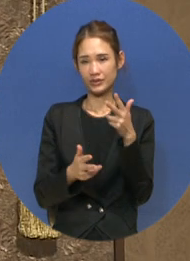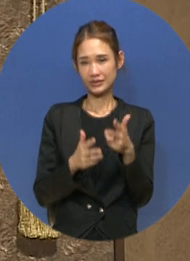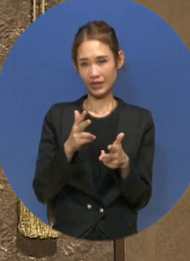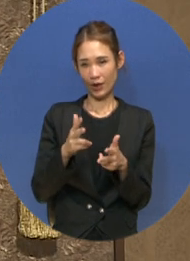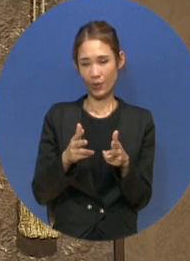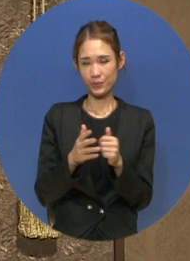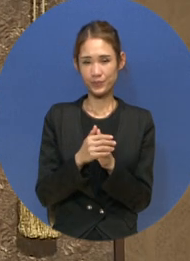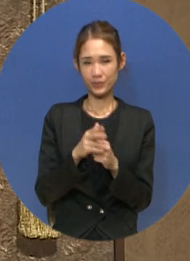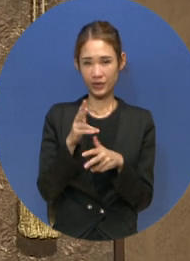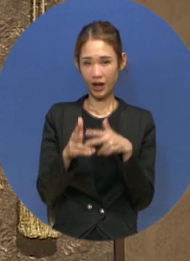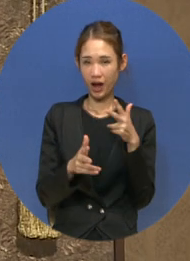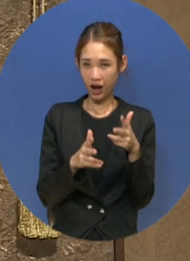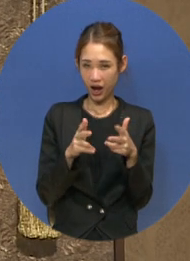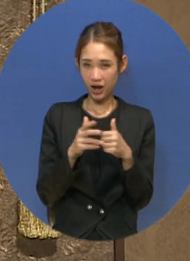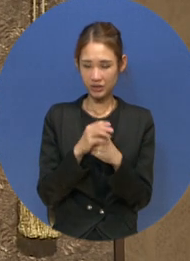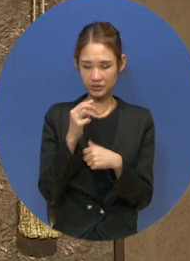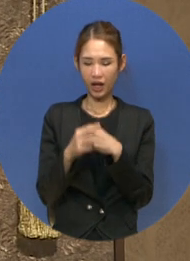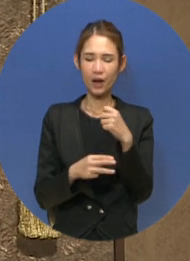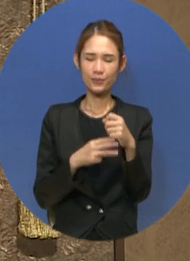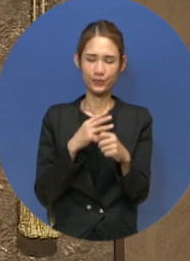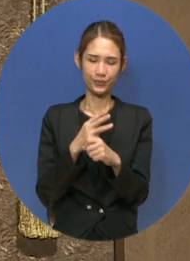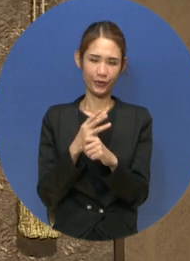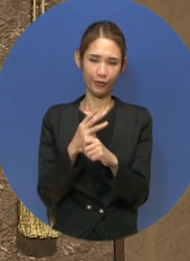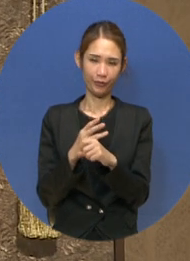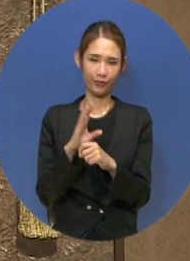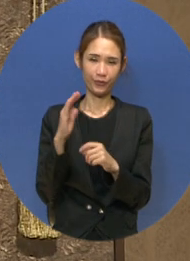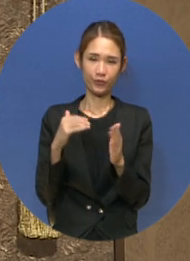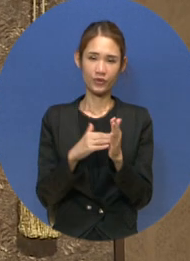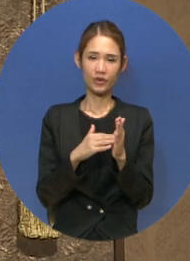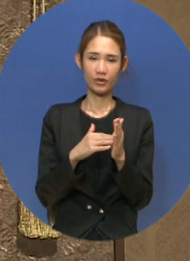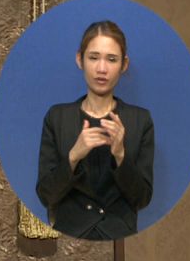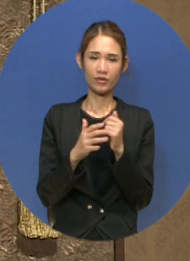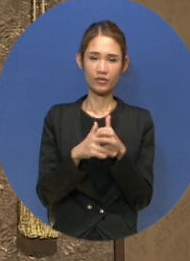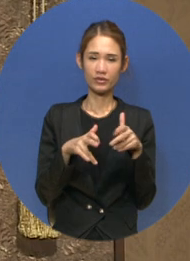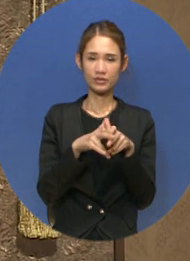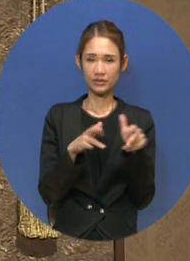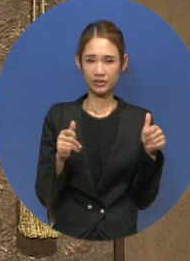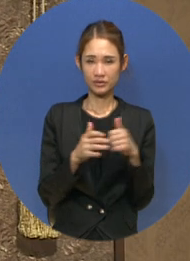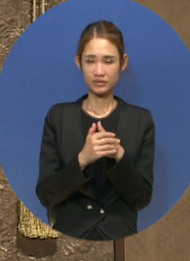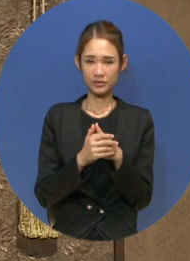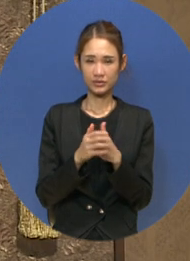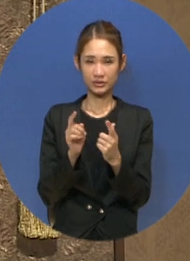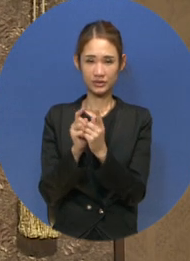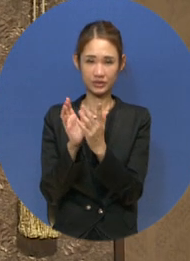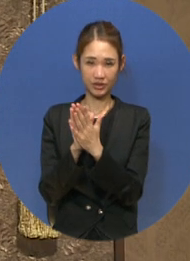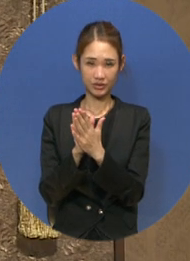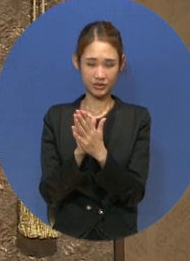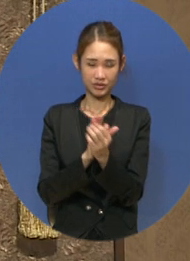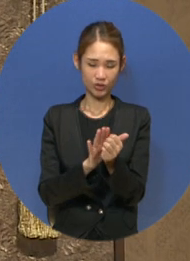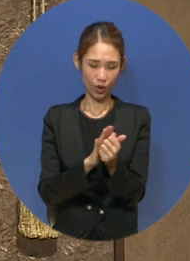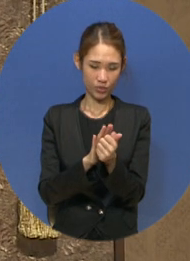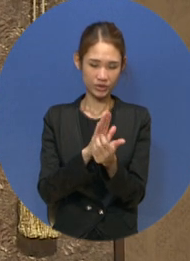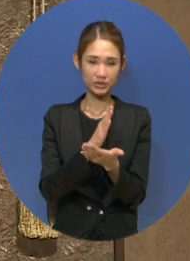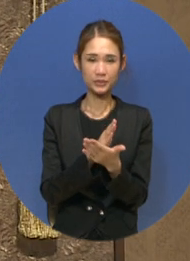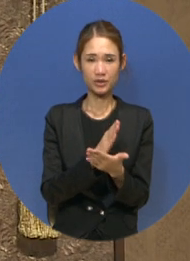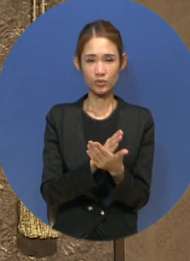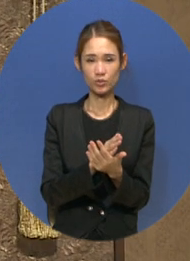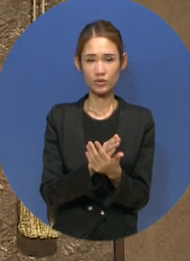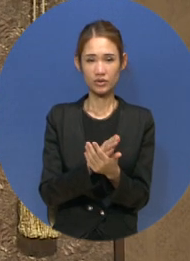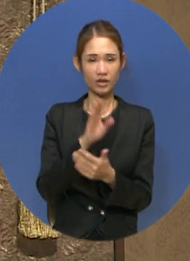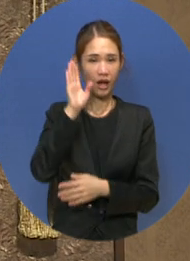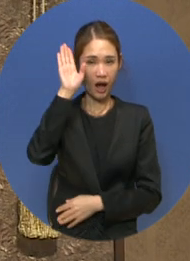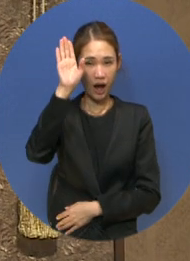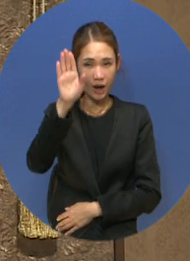공동모금회에서 3년째 시행하고 있는 사업인데요. 네. 이 사업은 이제 장애인과 장애인 당사자들의 서비스를 뛰어넘어서